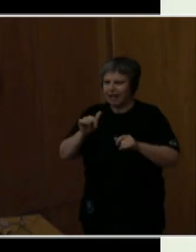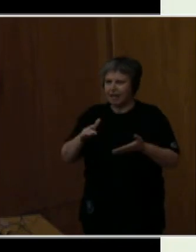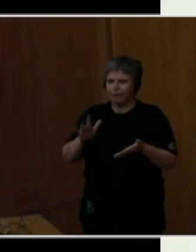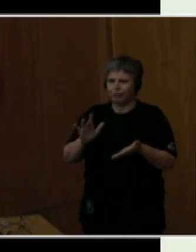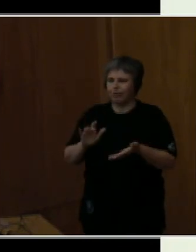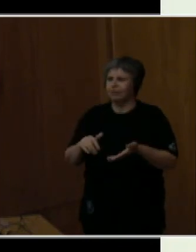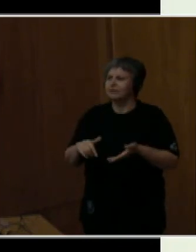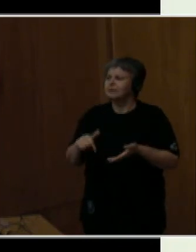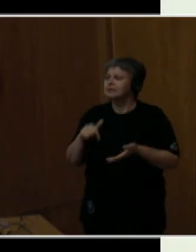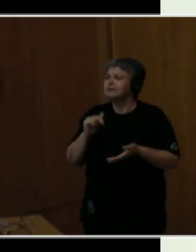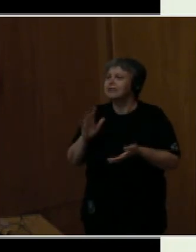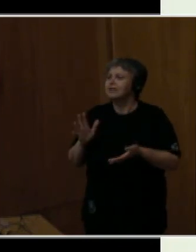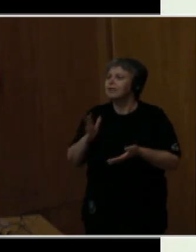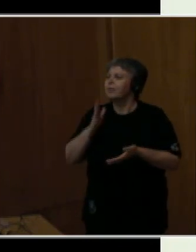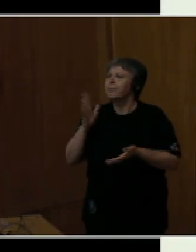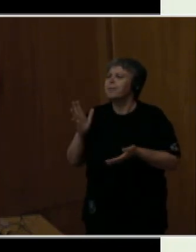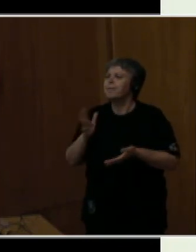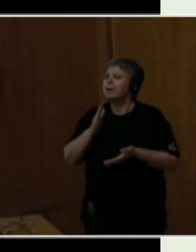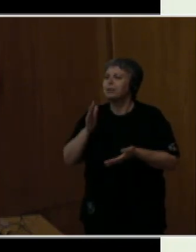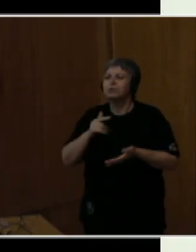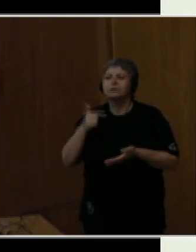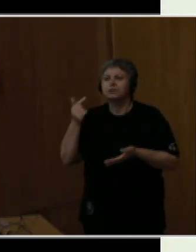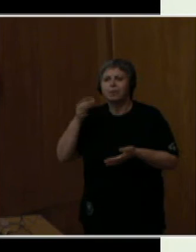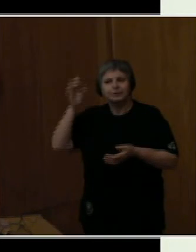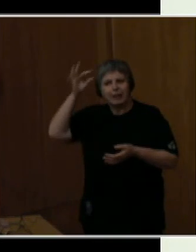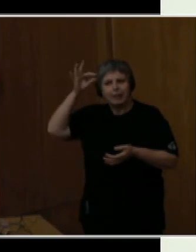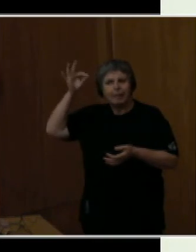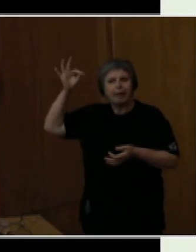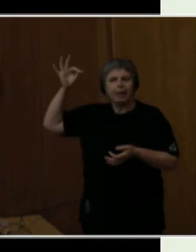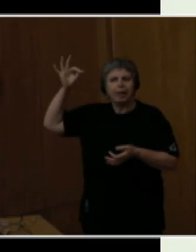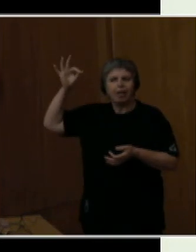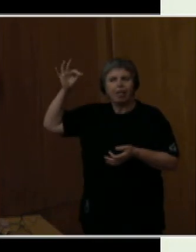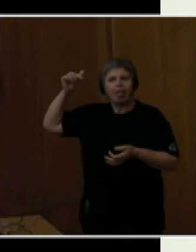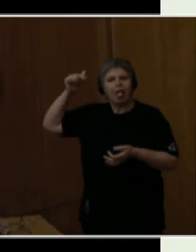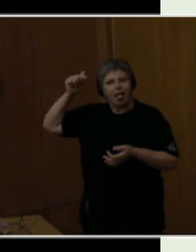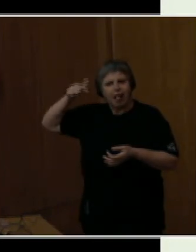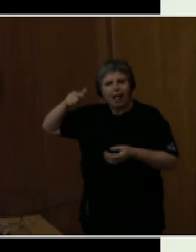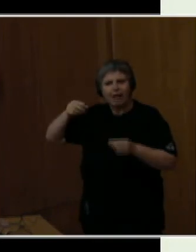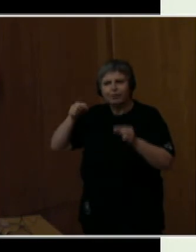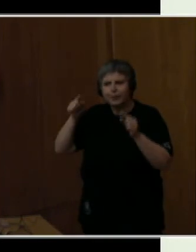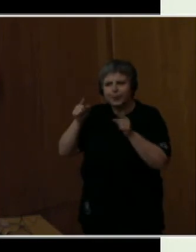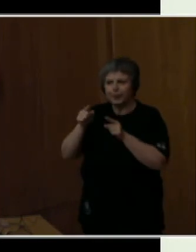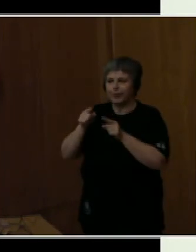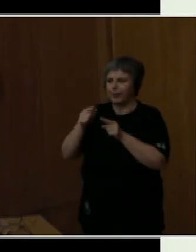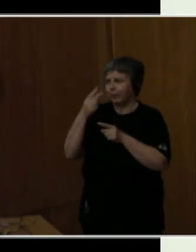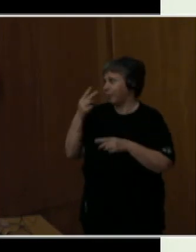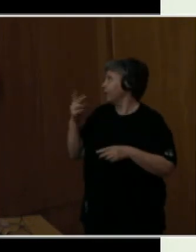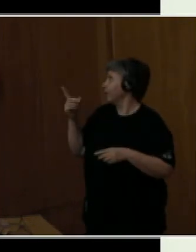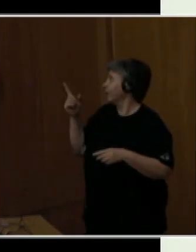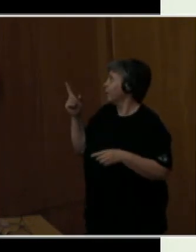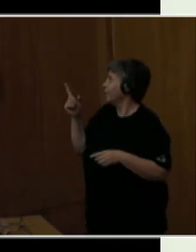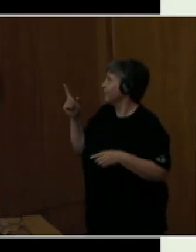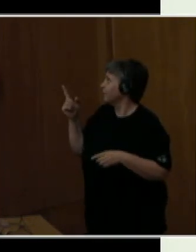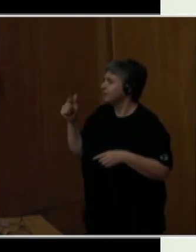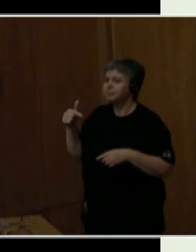μικρότερο σχεδόν στο πάχος μιας ανθρώπινης τρίχας, ας πούμε. Μία εικόνα είναι αυτή. Και